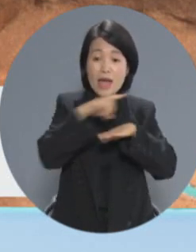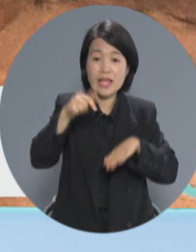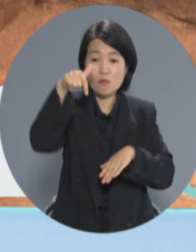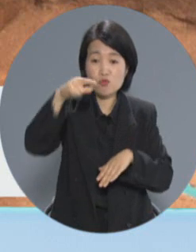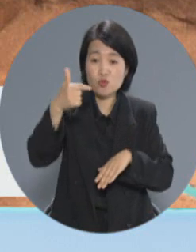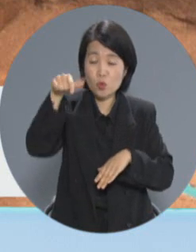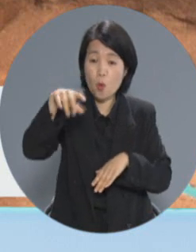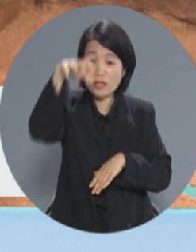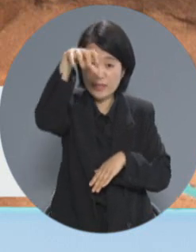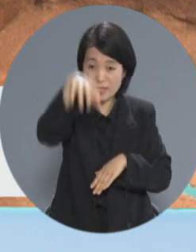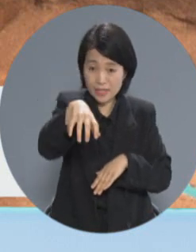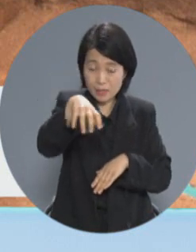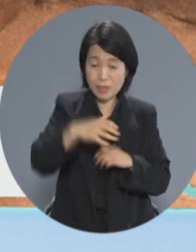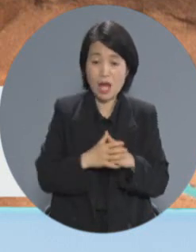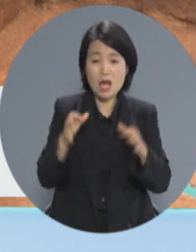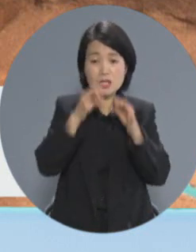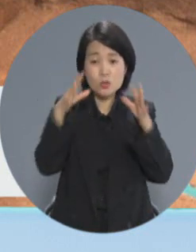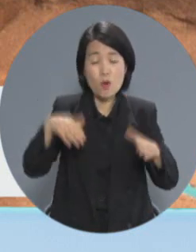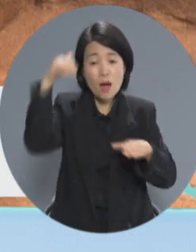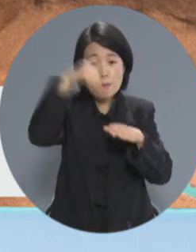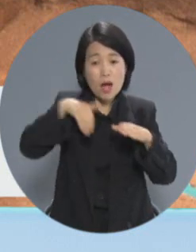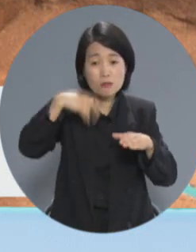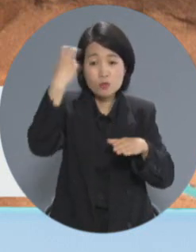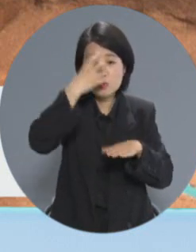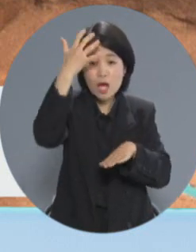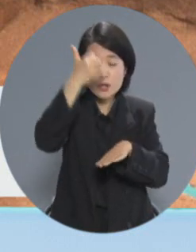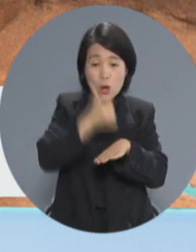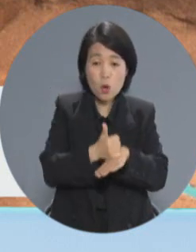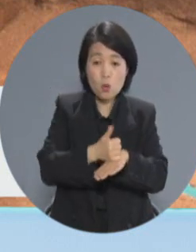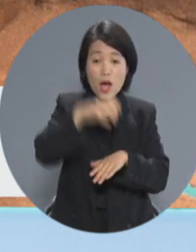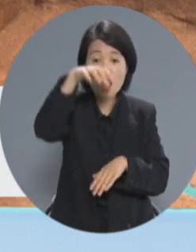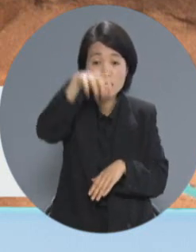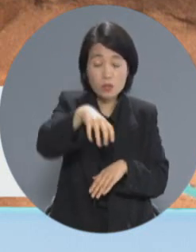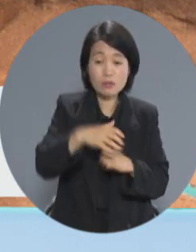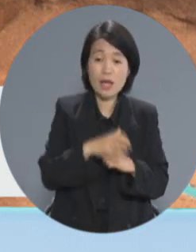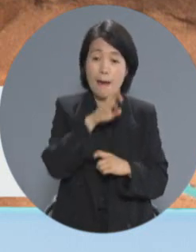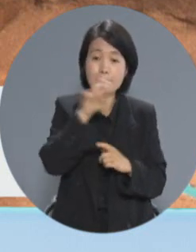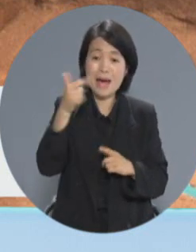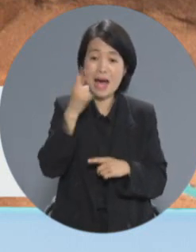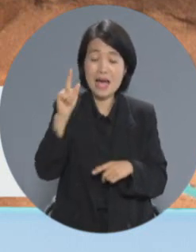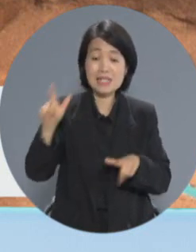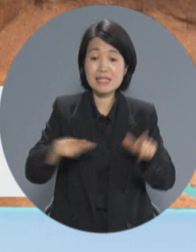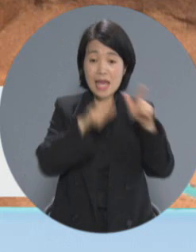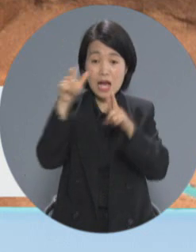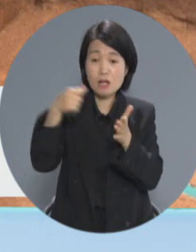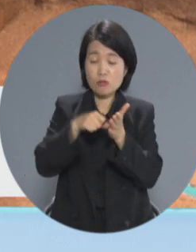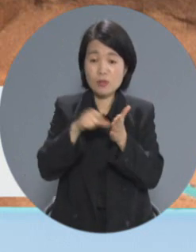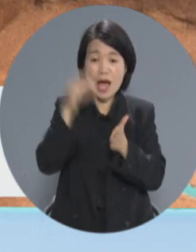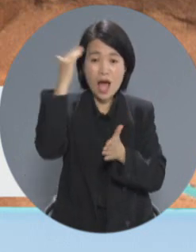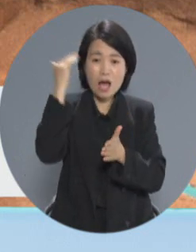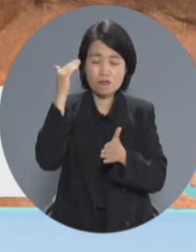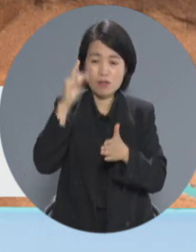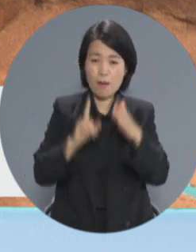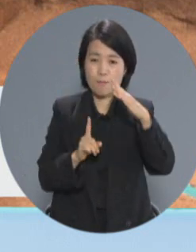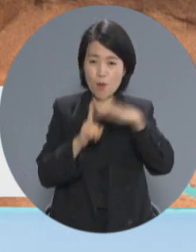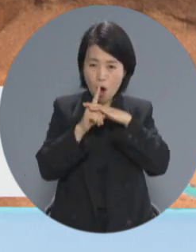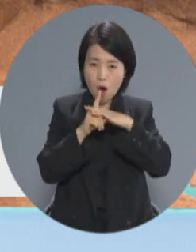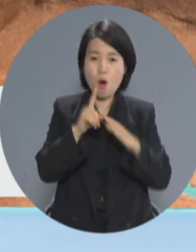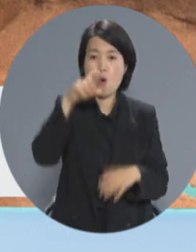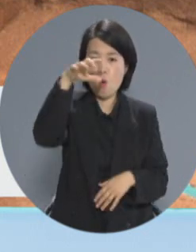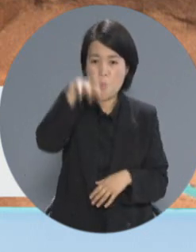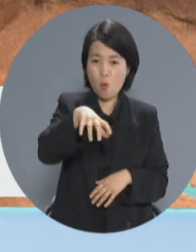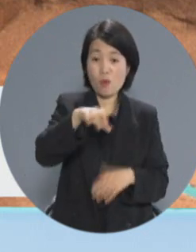있습니다. 그동안의 발굴 조사 결과 군곡리 폐총은 마한의 생활 유적지로는 국내 유일한 곳으로